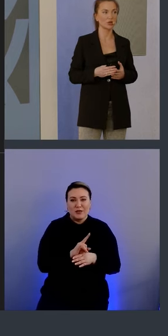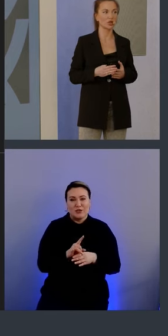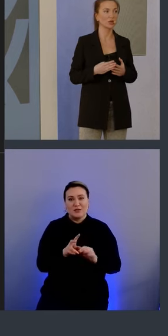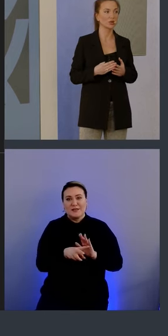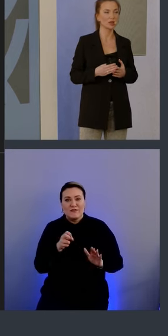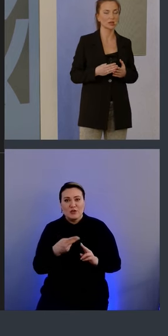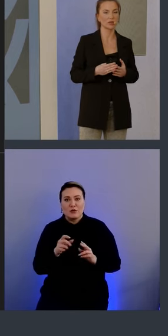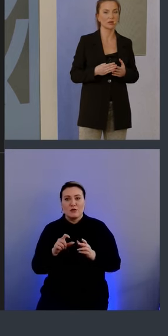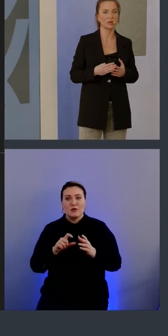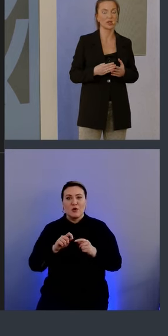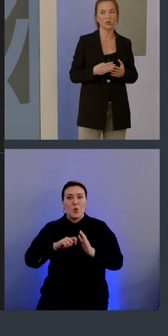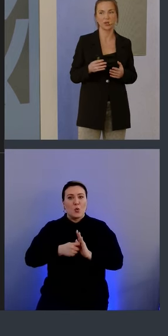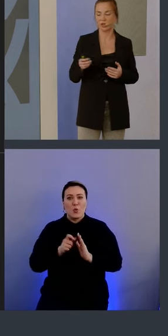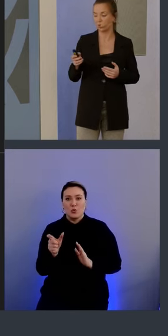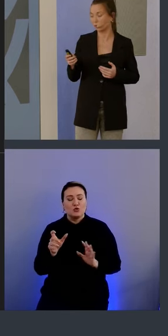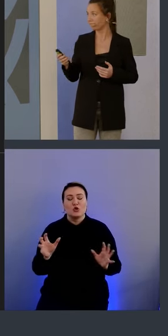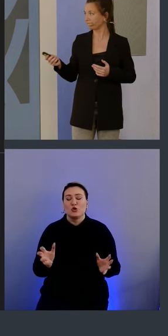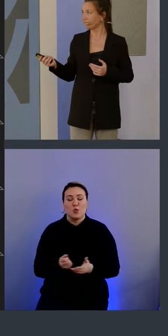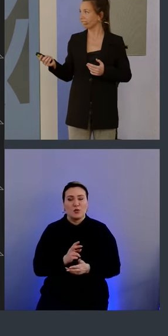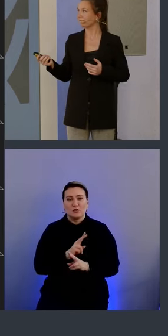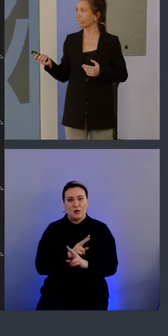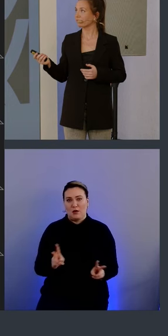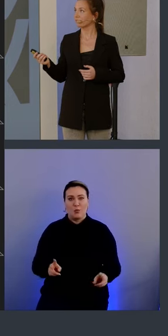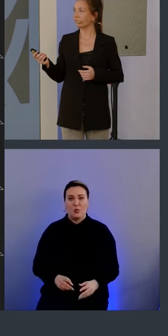эти ключи не удастся, в принципе, никому.